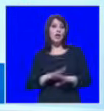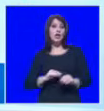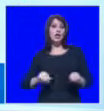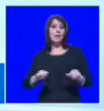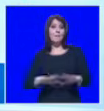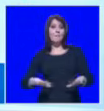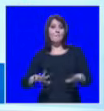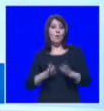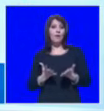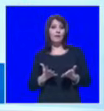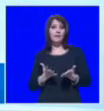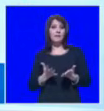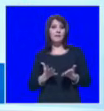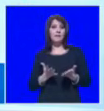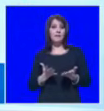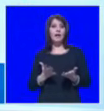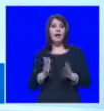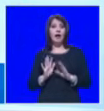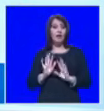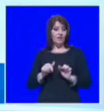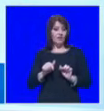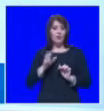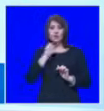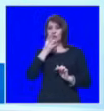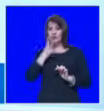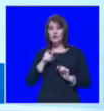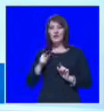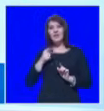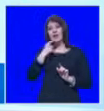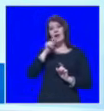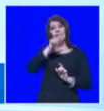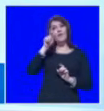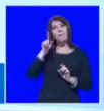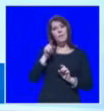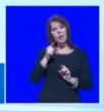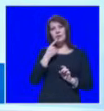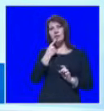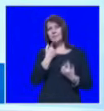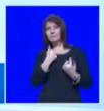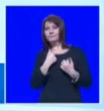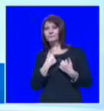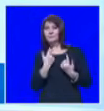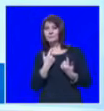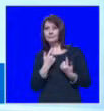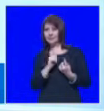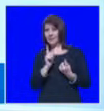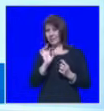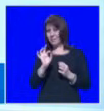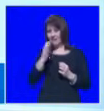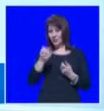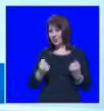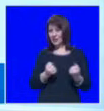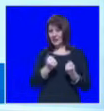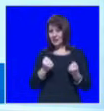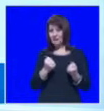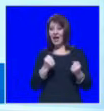В дадения случай, вашия въпрос вече предразполага някакво неправомерно действие, а действието